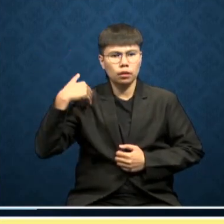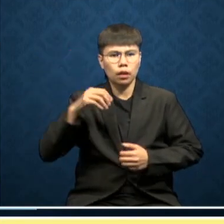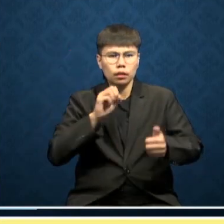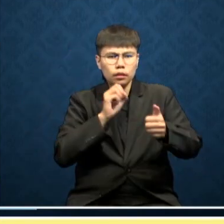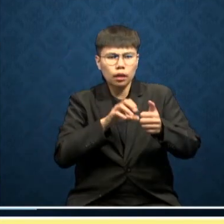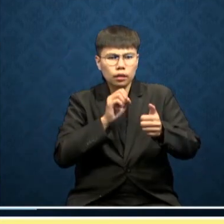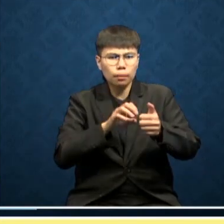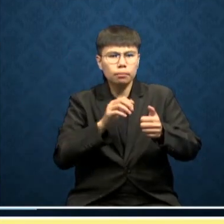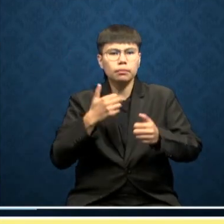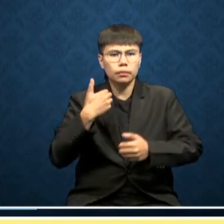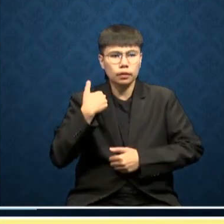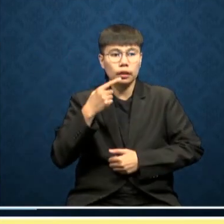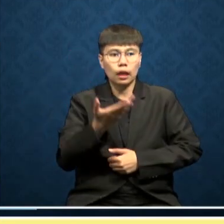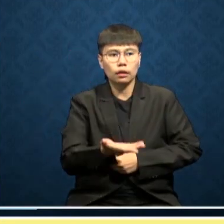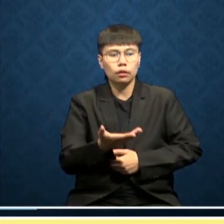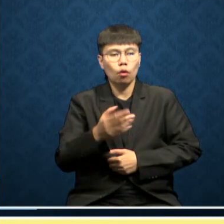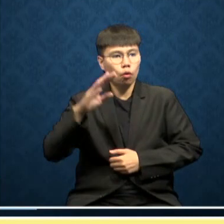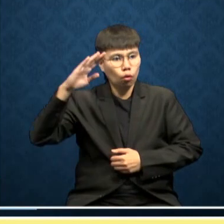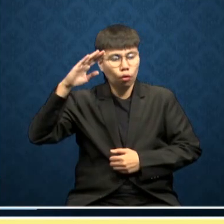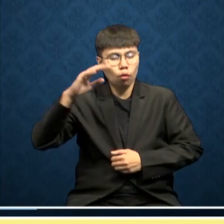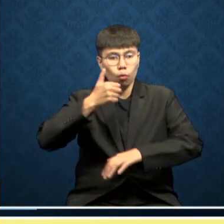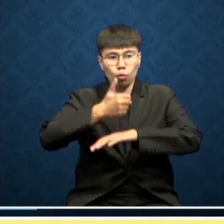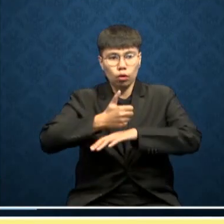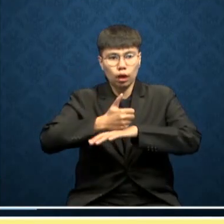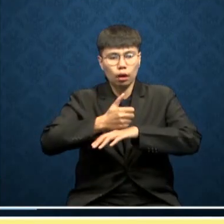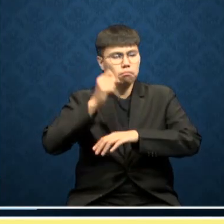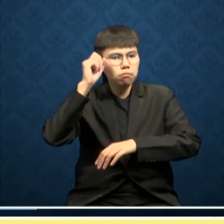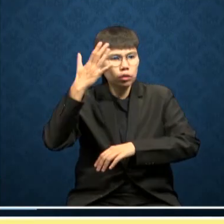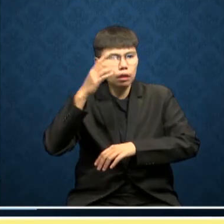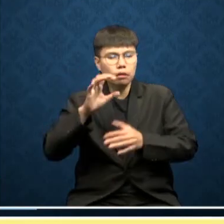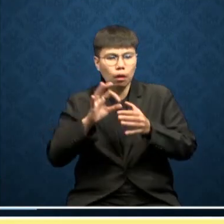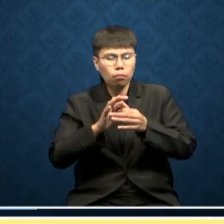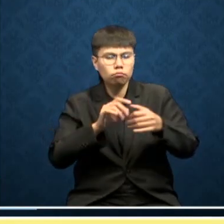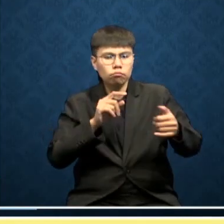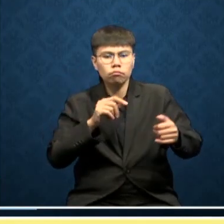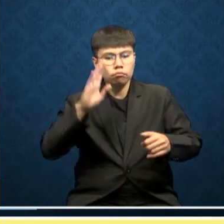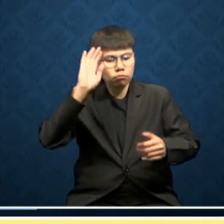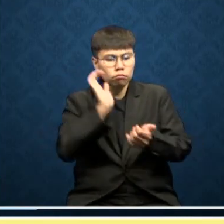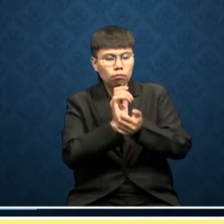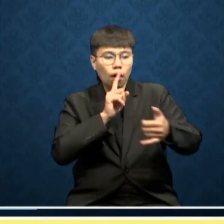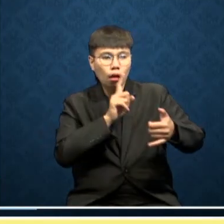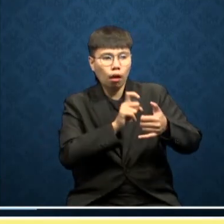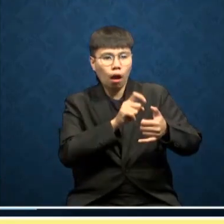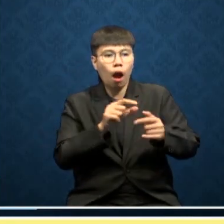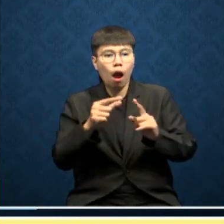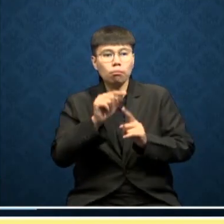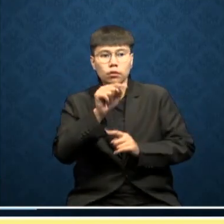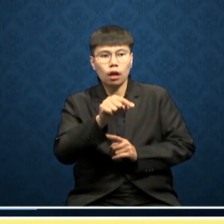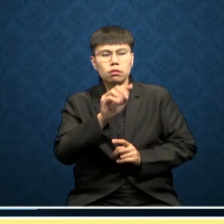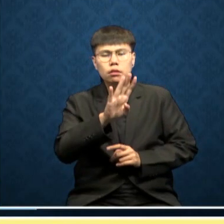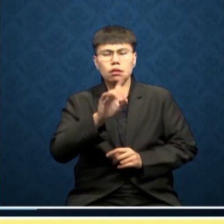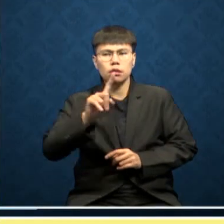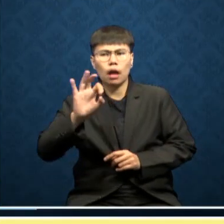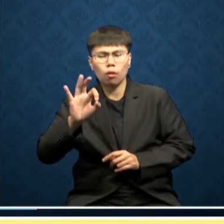นำนะครับถ้าท่านผู้กำกับหรือหัวหน้าสถานีไม่เข้าใจงานสอบสวนหรือไม่เข้าใจ 4คำสั่ง419ว่าจะดำเนินการอย่าง